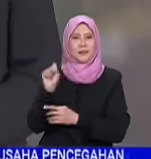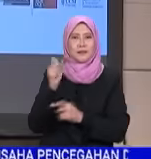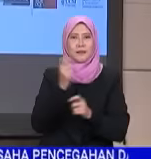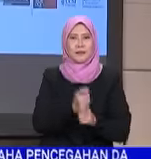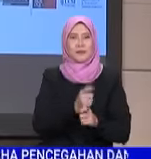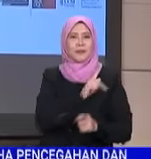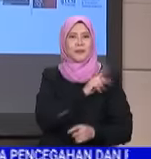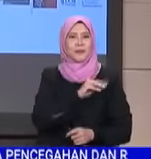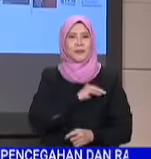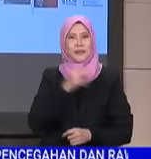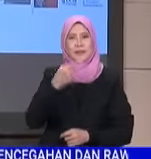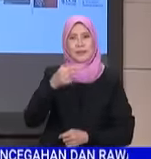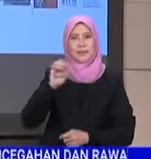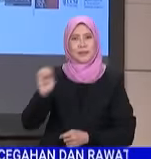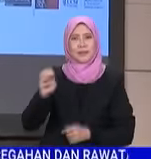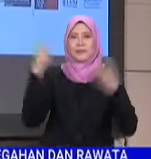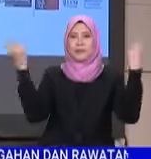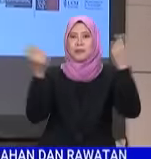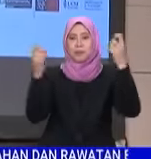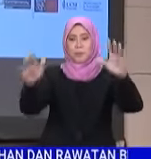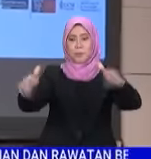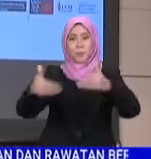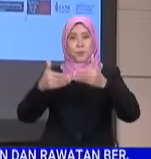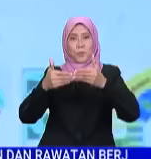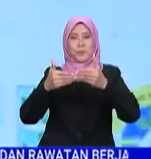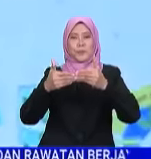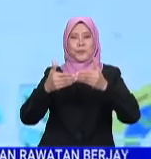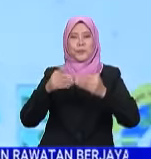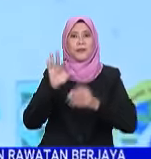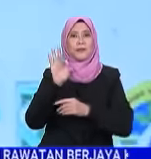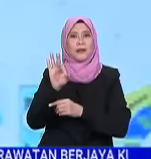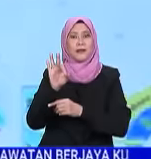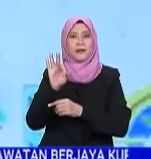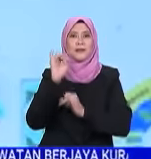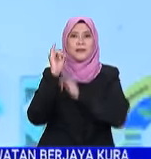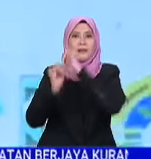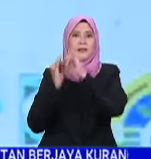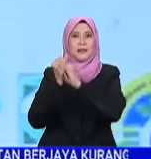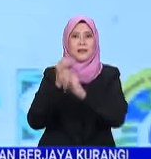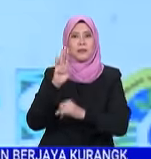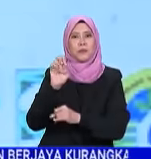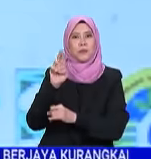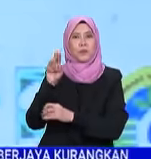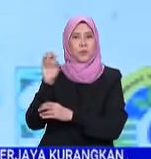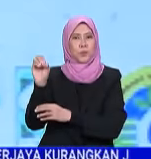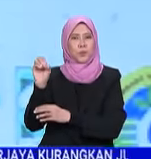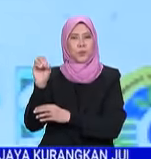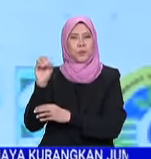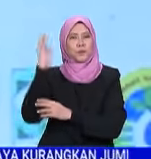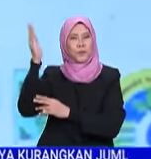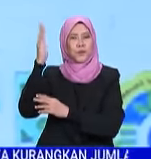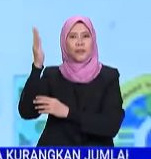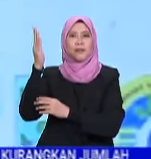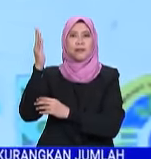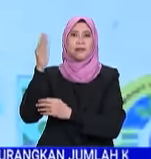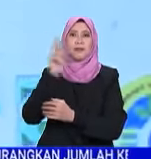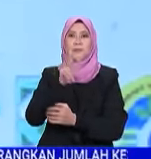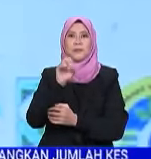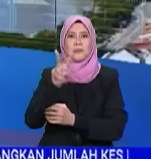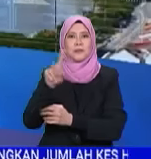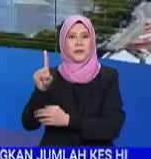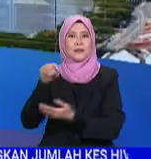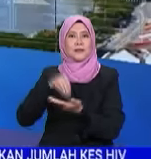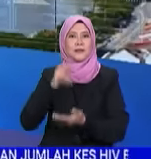kementeriannya he chki pada Majlis penutupan the nth international Borneo frogr 2021 di